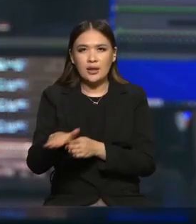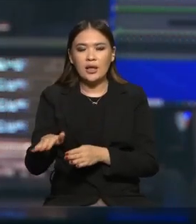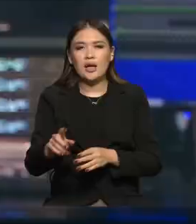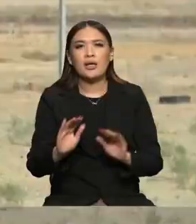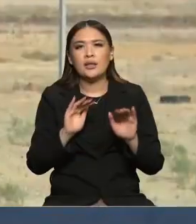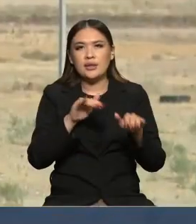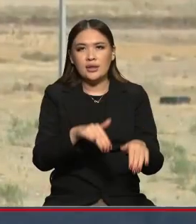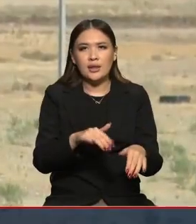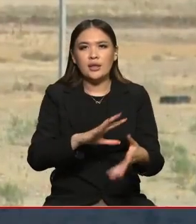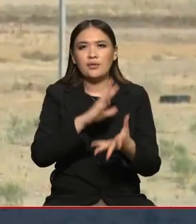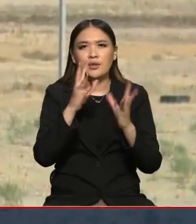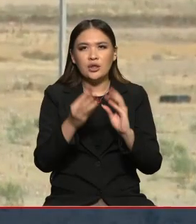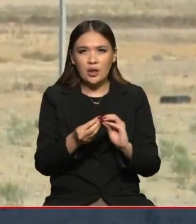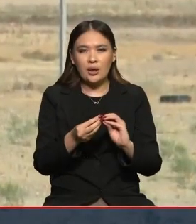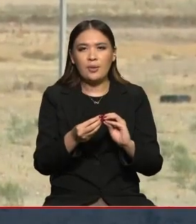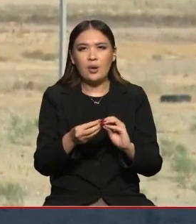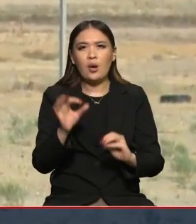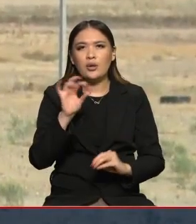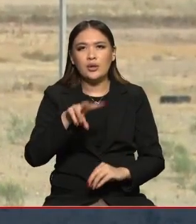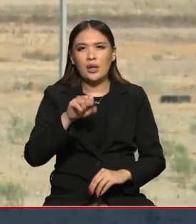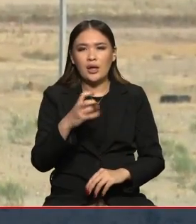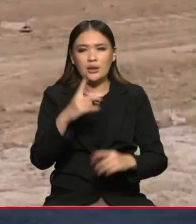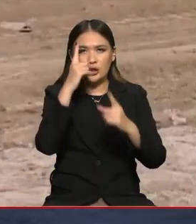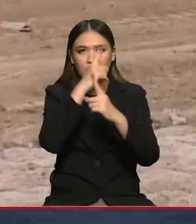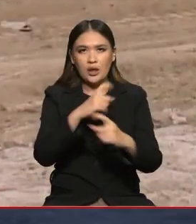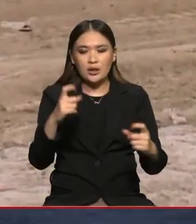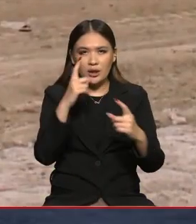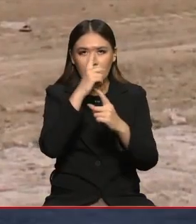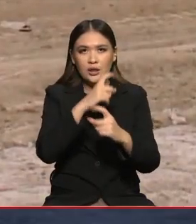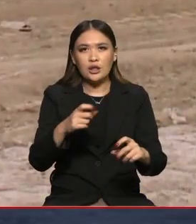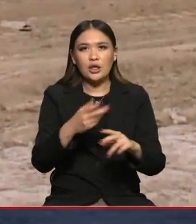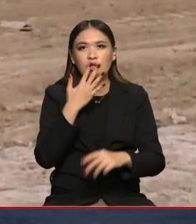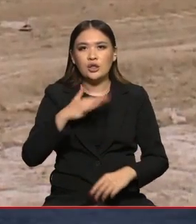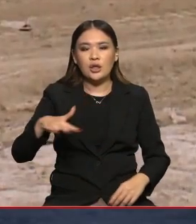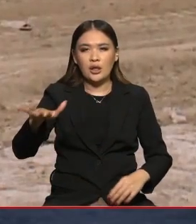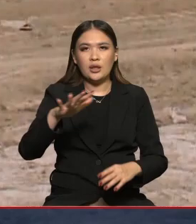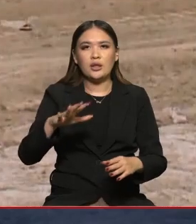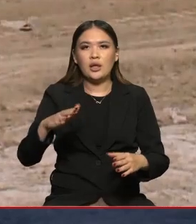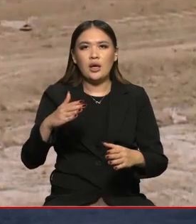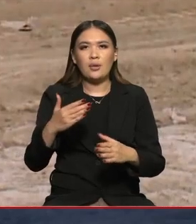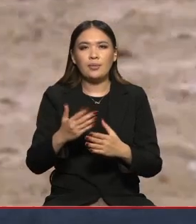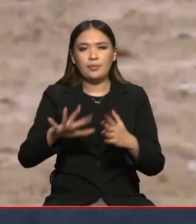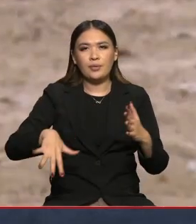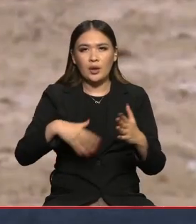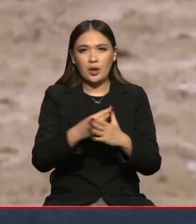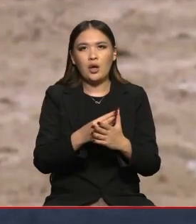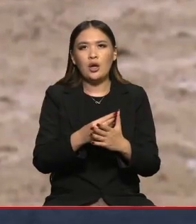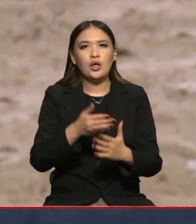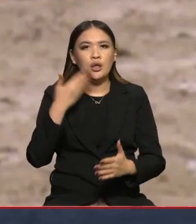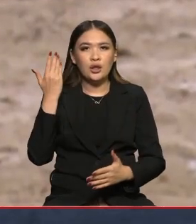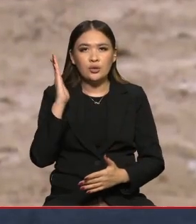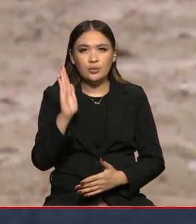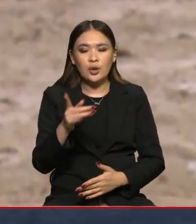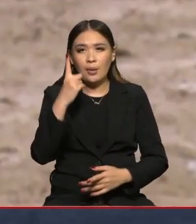кіріскен. Яғни ресурстар мәліметі онлайн жарияланғанда шетелдік инвесторлар тарту да оңайға соғады. Бірақ бір кен